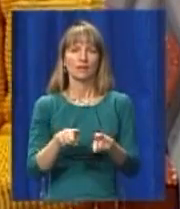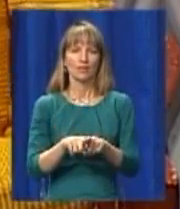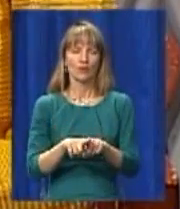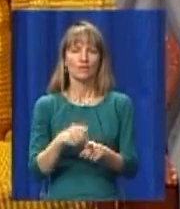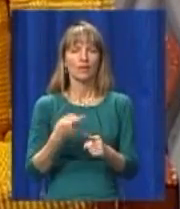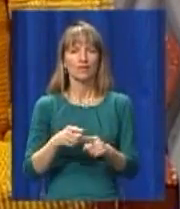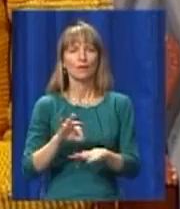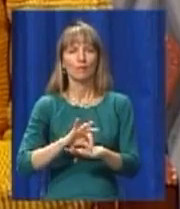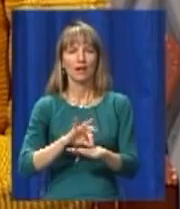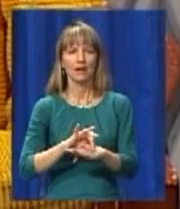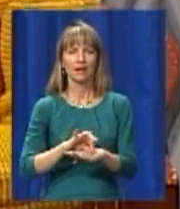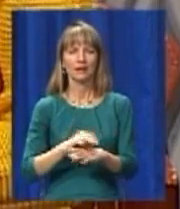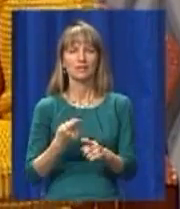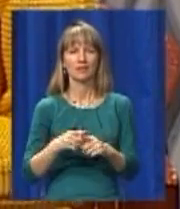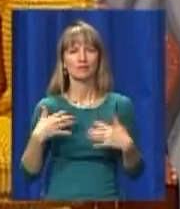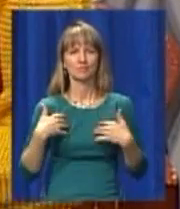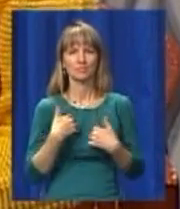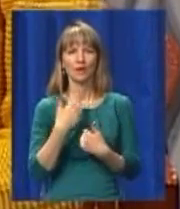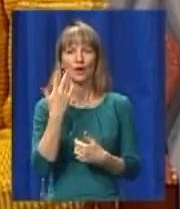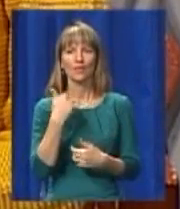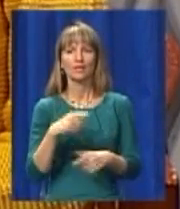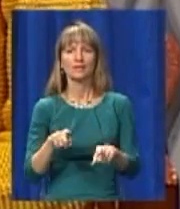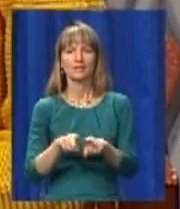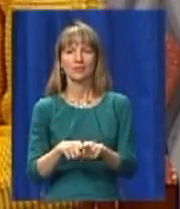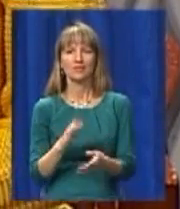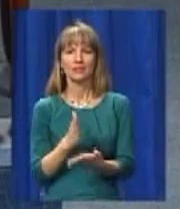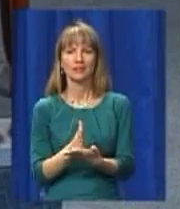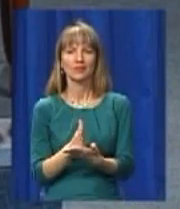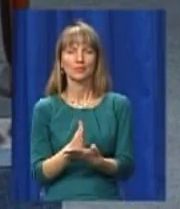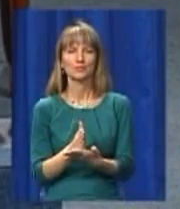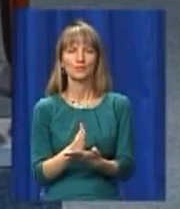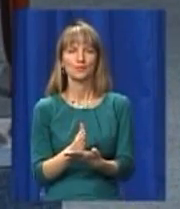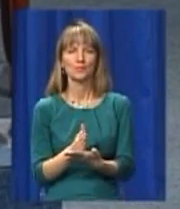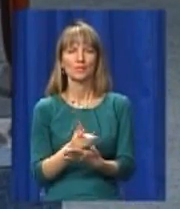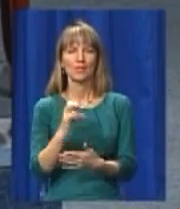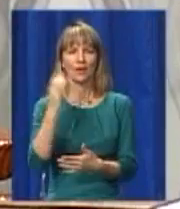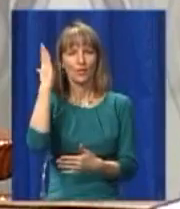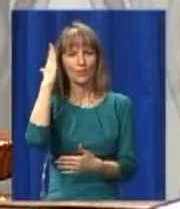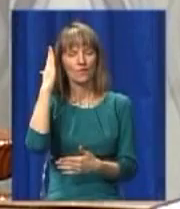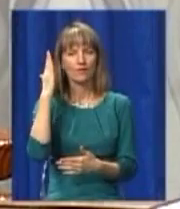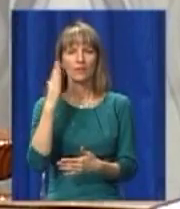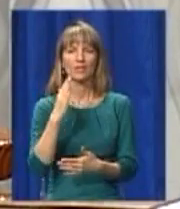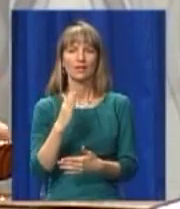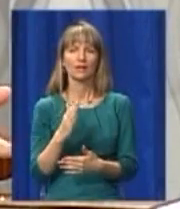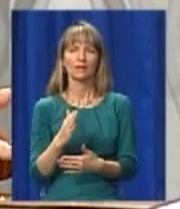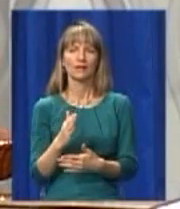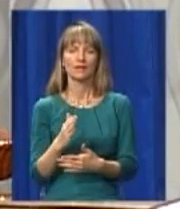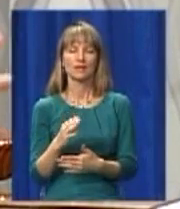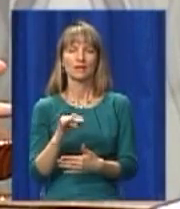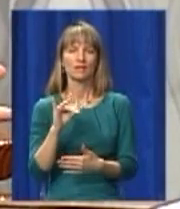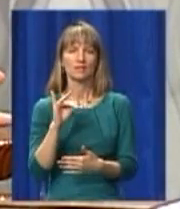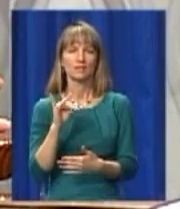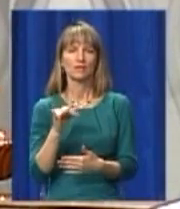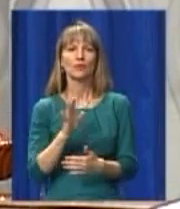это уже самое прикро так, что когда такая вот негаразды таки на голове. А вот как ты, вот ты рано встаешь,